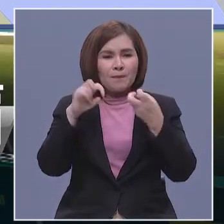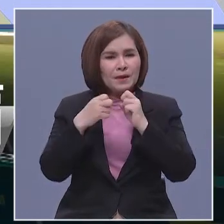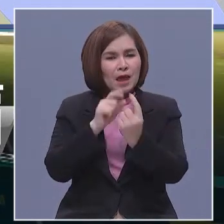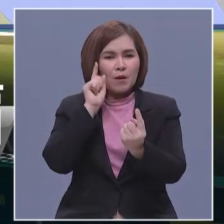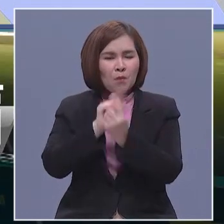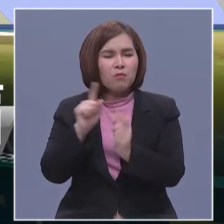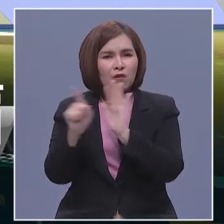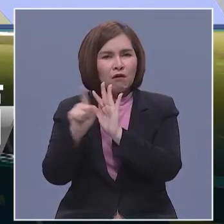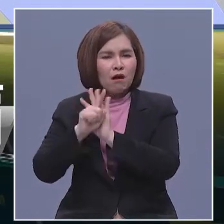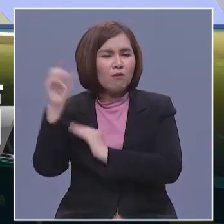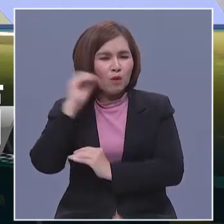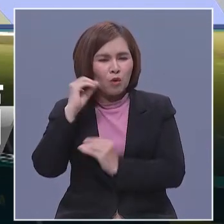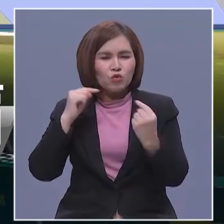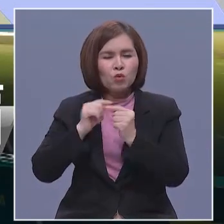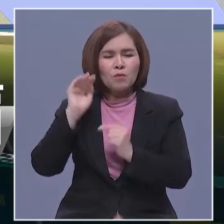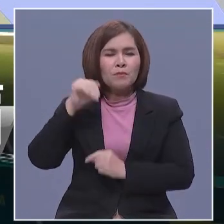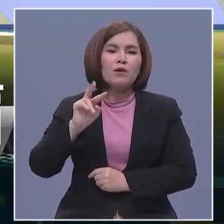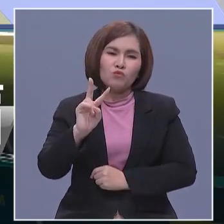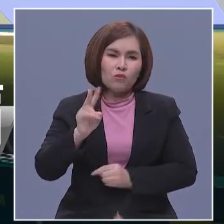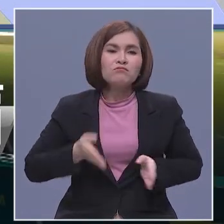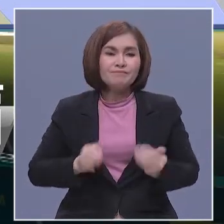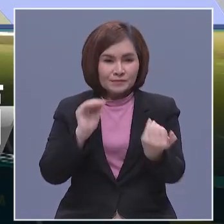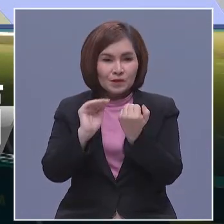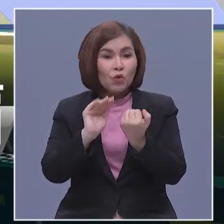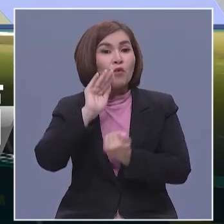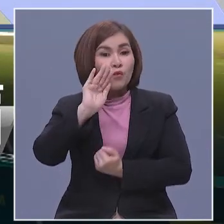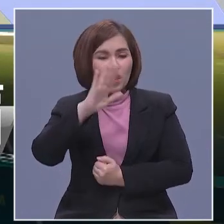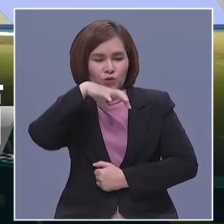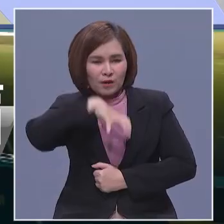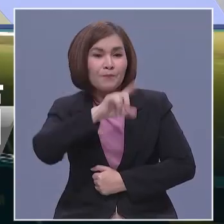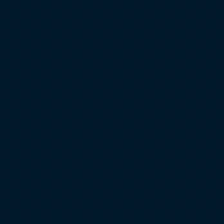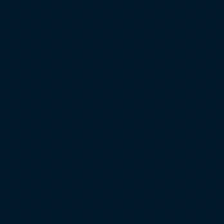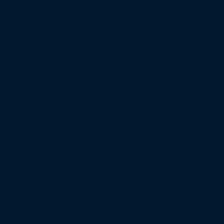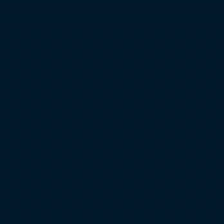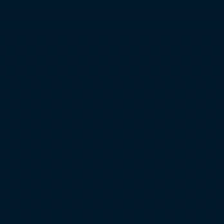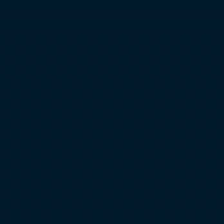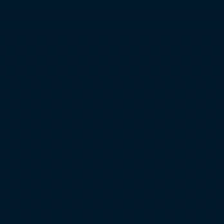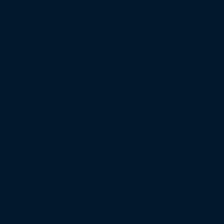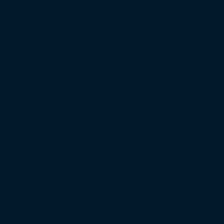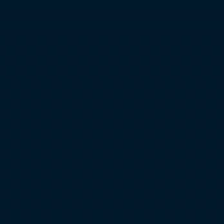มันหลายรอบแล้ว เหตุการณ์เยอะมากนะครับฝากช่วยไปจัดการดูแลด้วยนะครับ